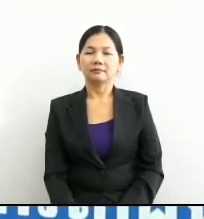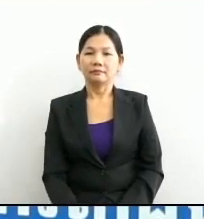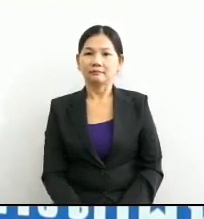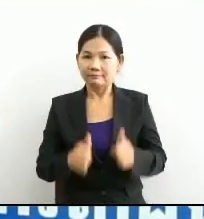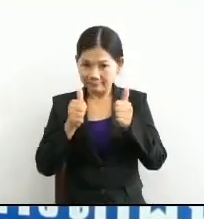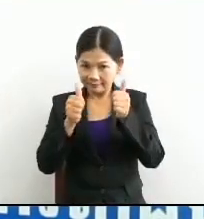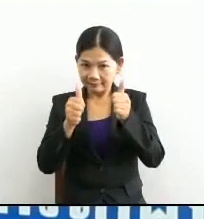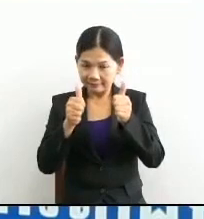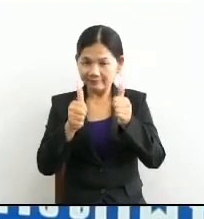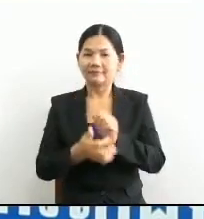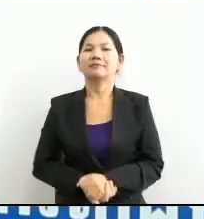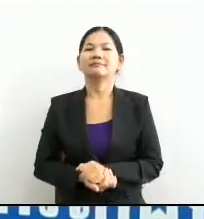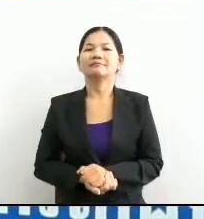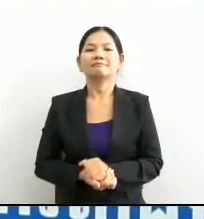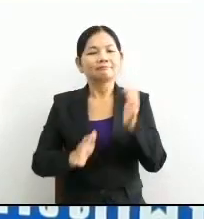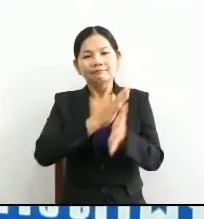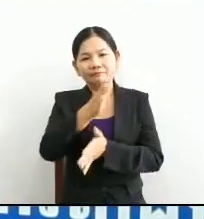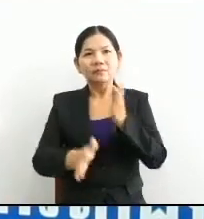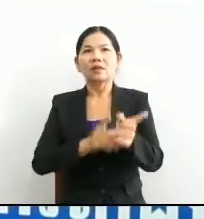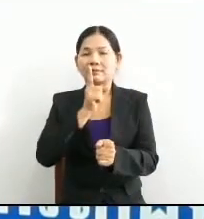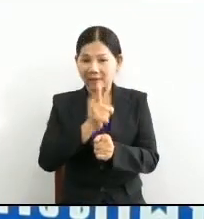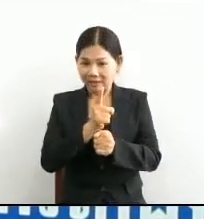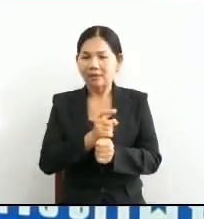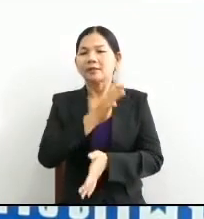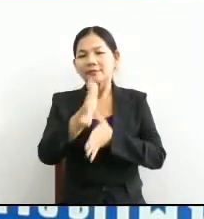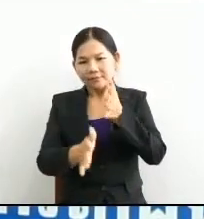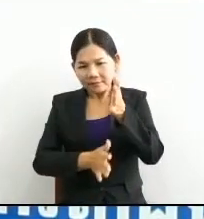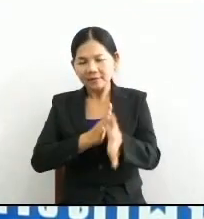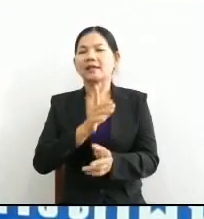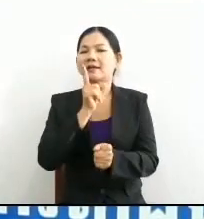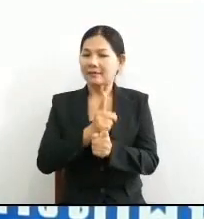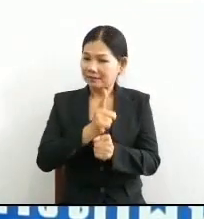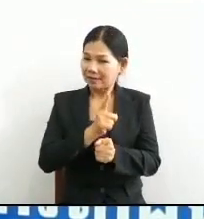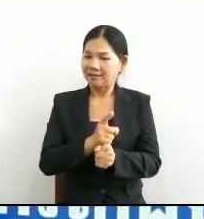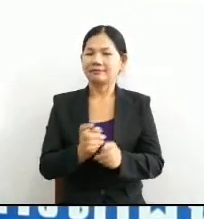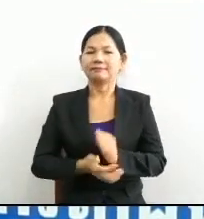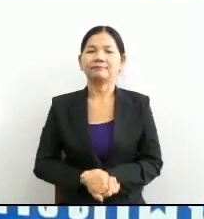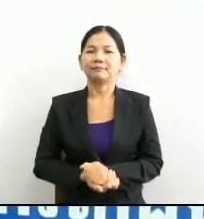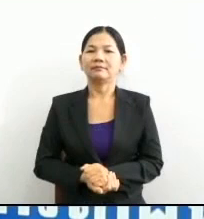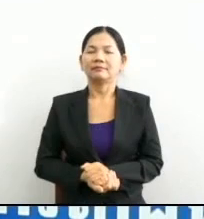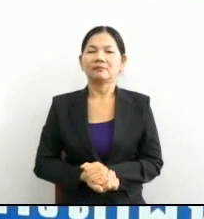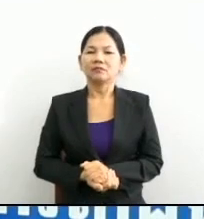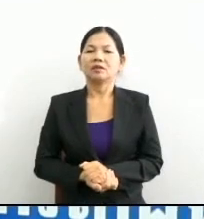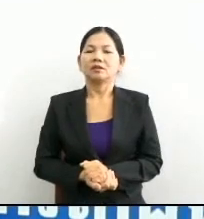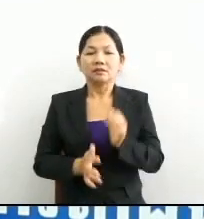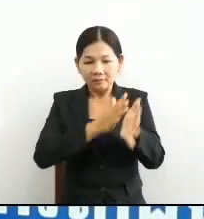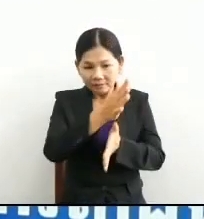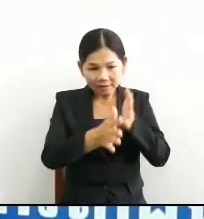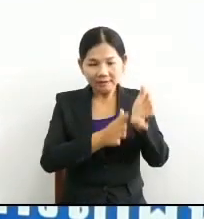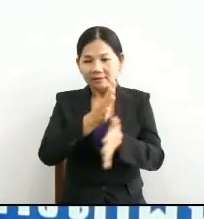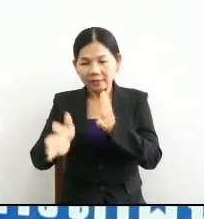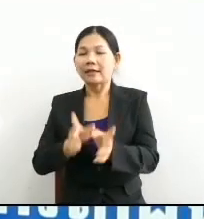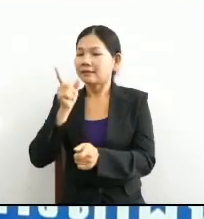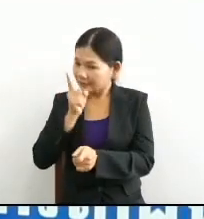chà là on con là on nè chai của bạn trầm trớ an của bạn chắc ba là on tiệt an là trớ tú chung gì nè mùi mùi